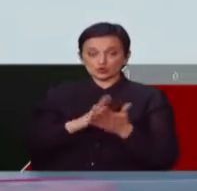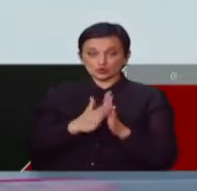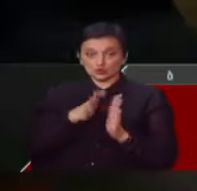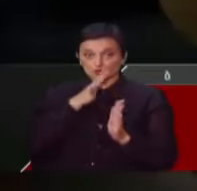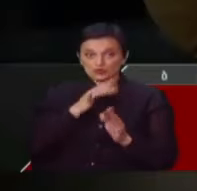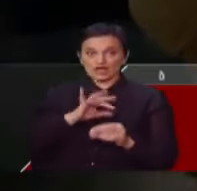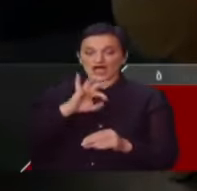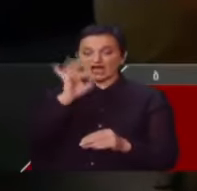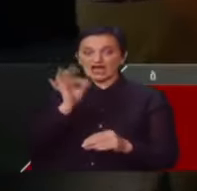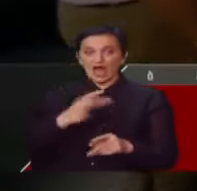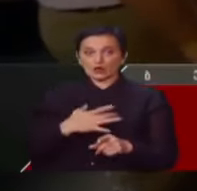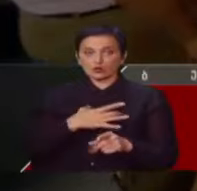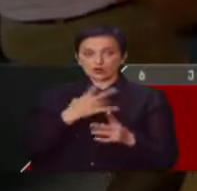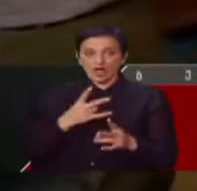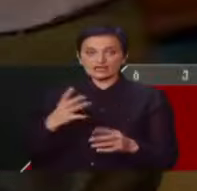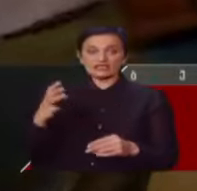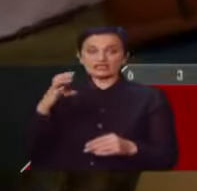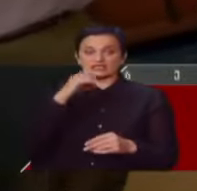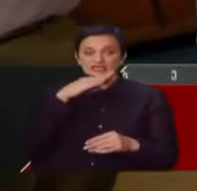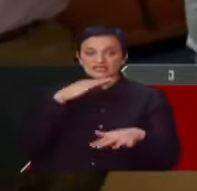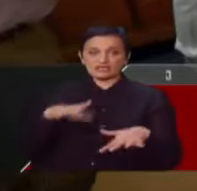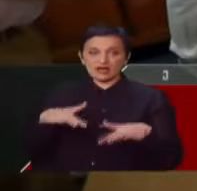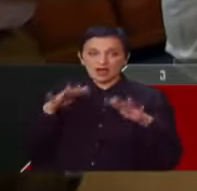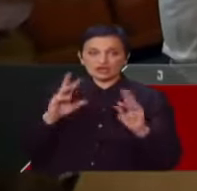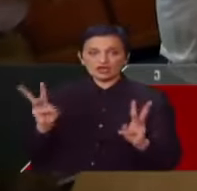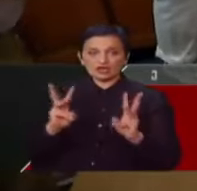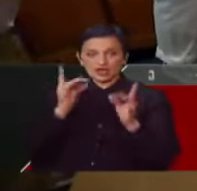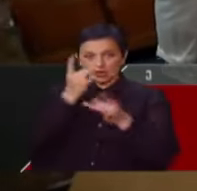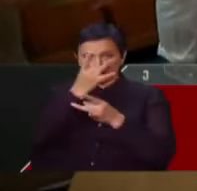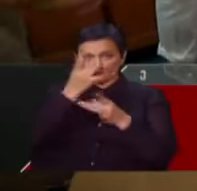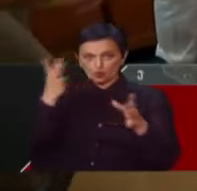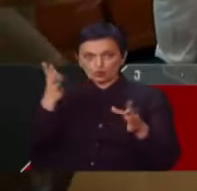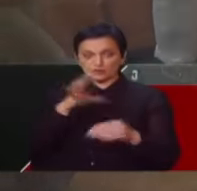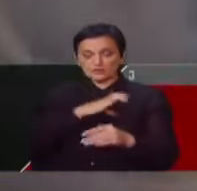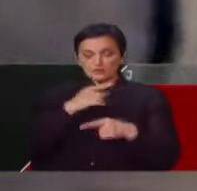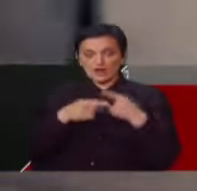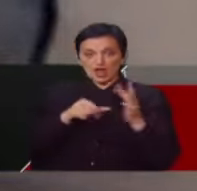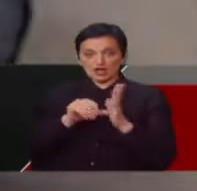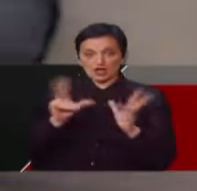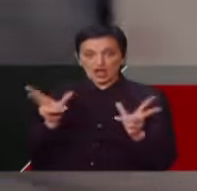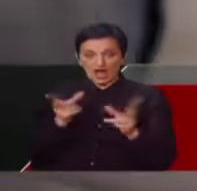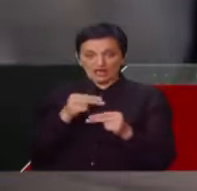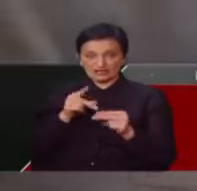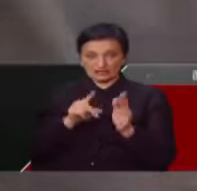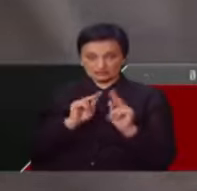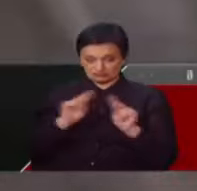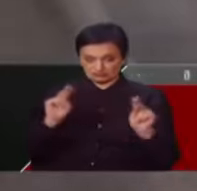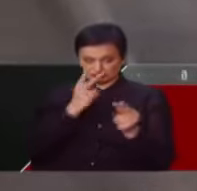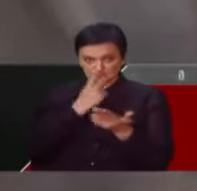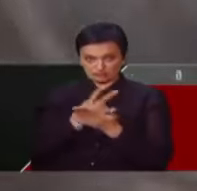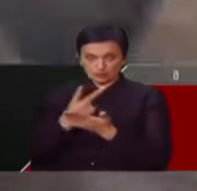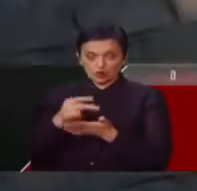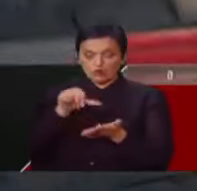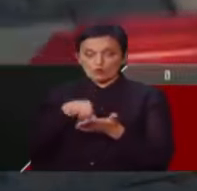рогорица ахелонури катастрофа бит зарцуа за алдидоба ханзари культурули мемкудроубис кадарчани шесахан практикули воркшопи чатарда.